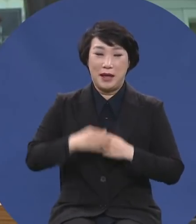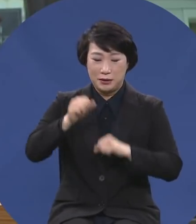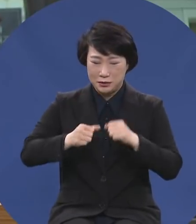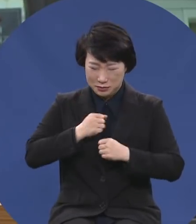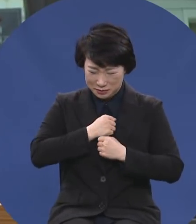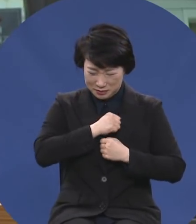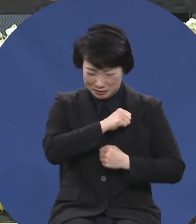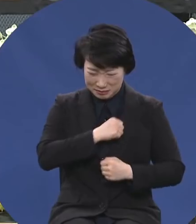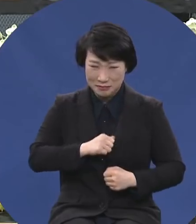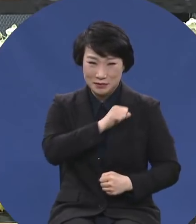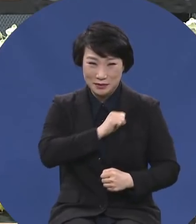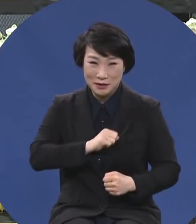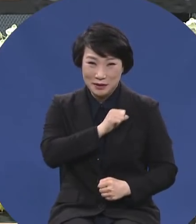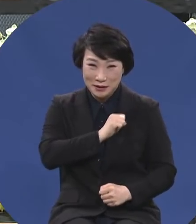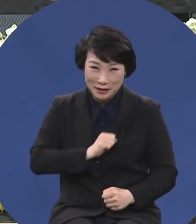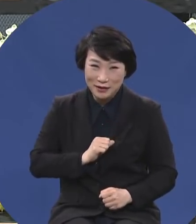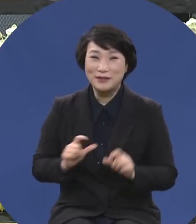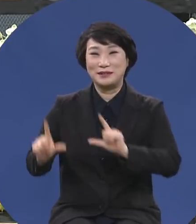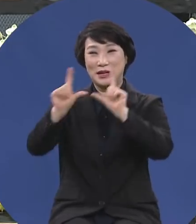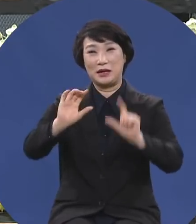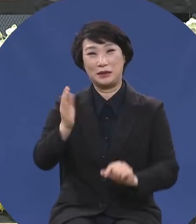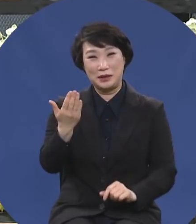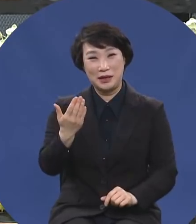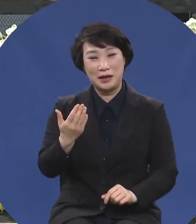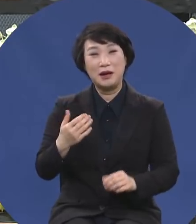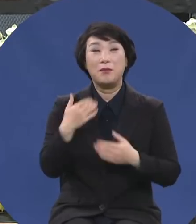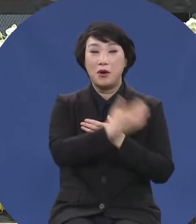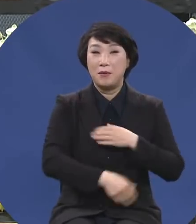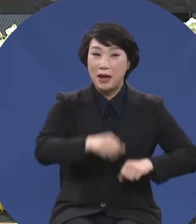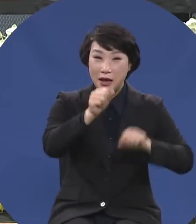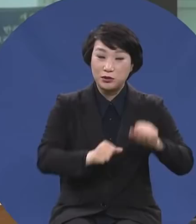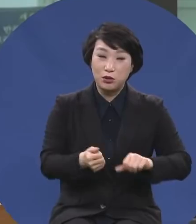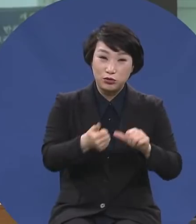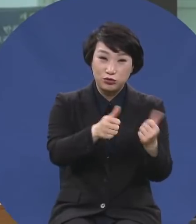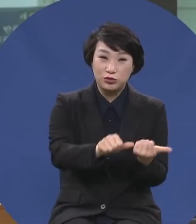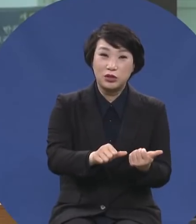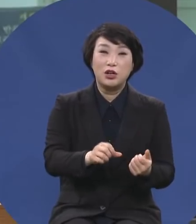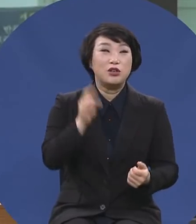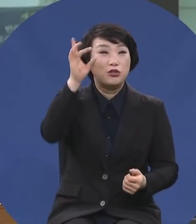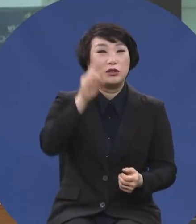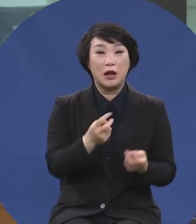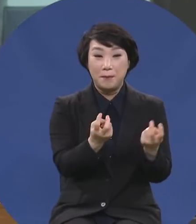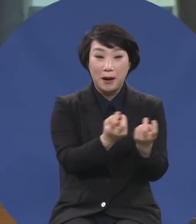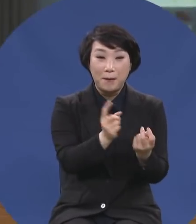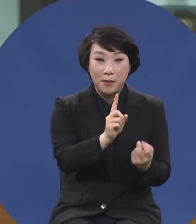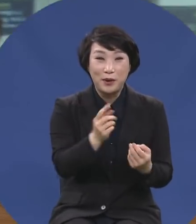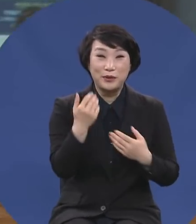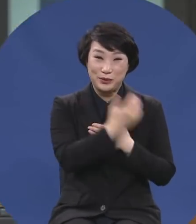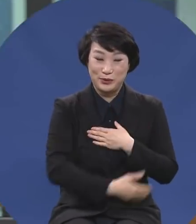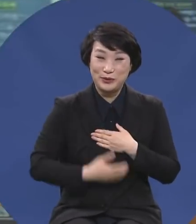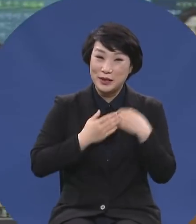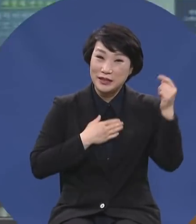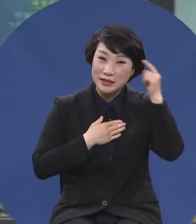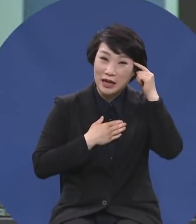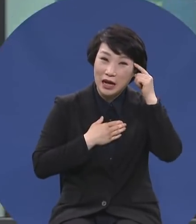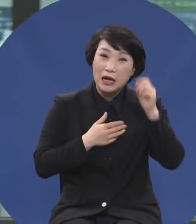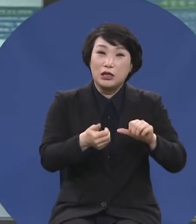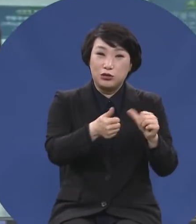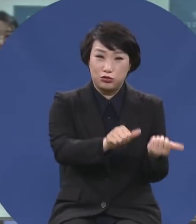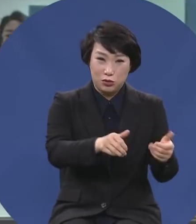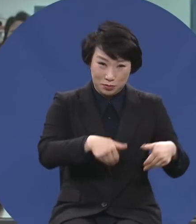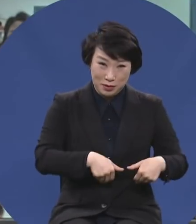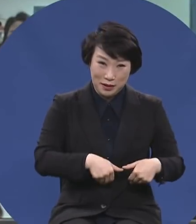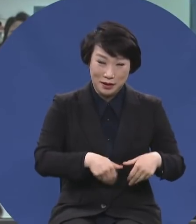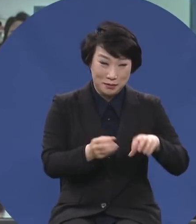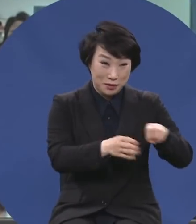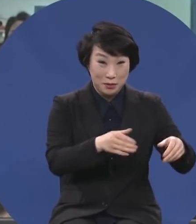죽이면 살리니, 몸의 행실이 죽는 유일한 이유는 바로 육신의 생각이 죽어야